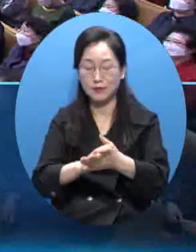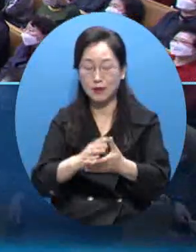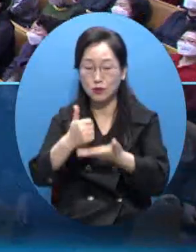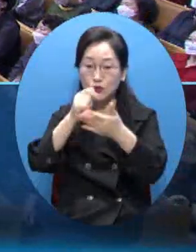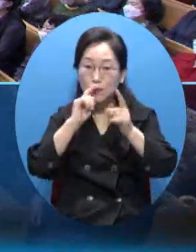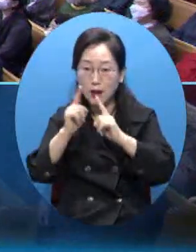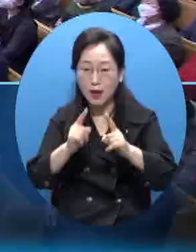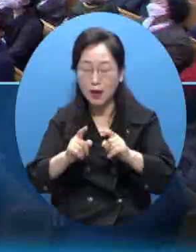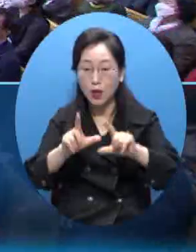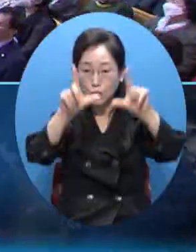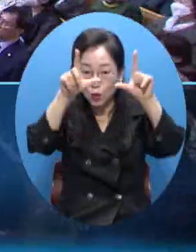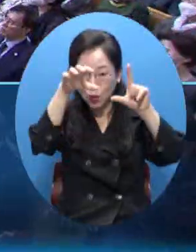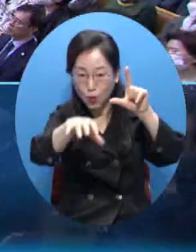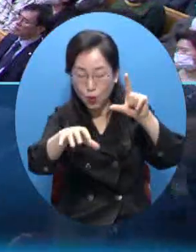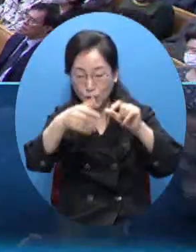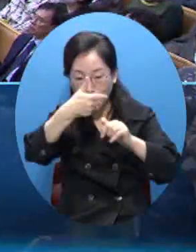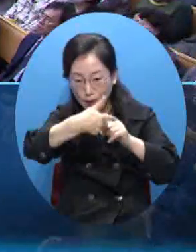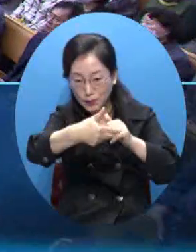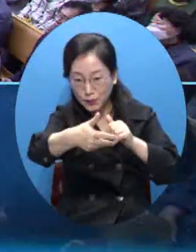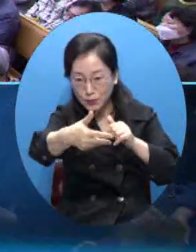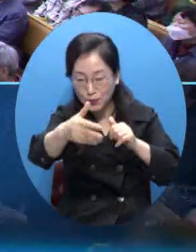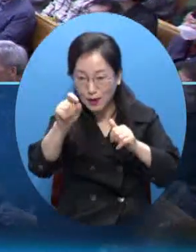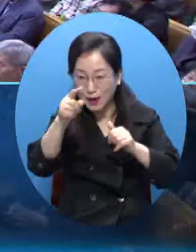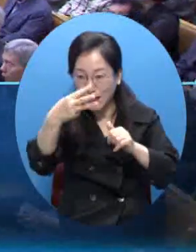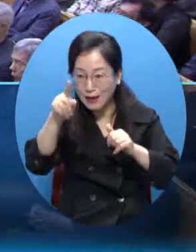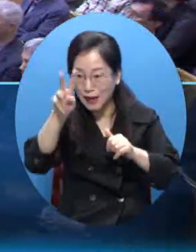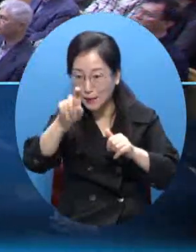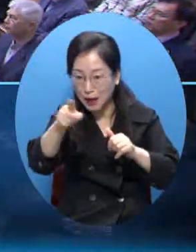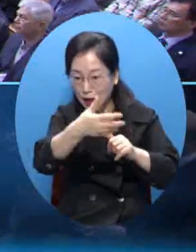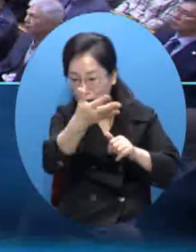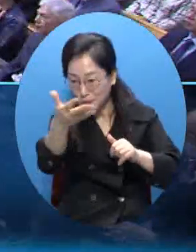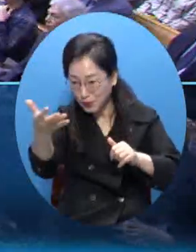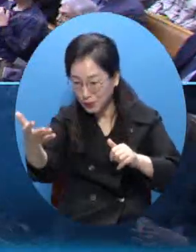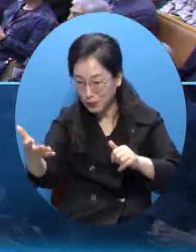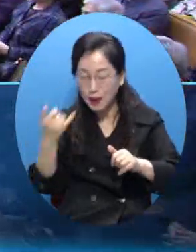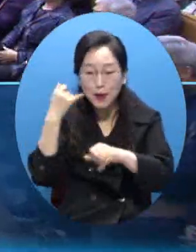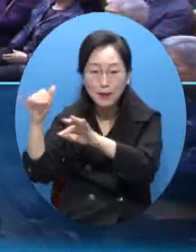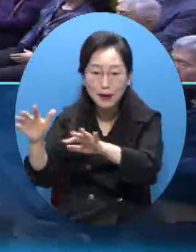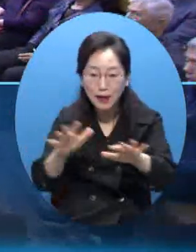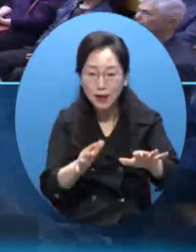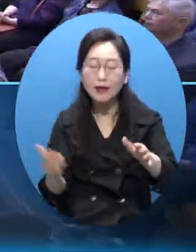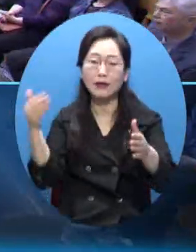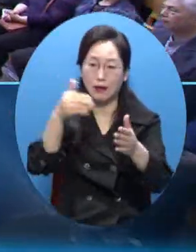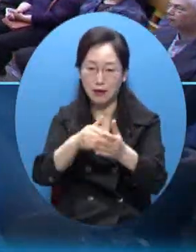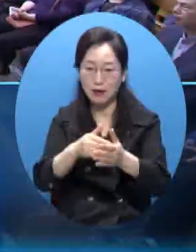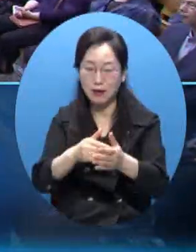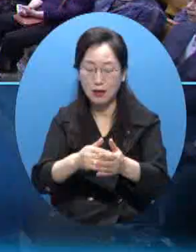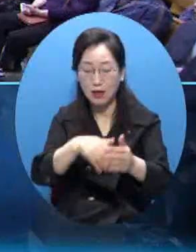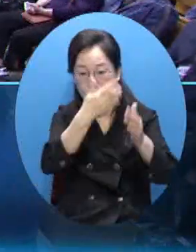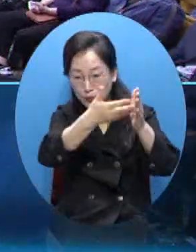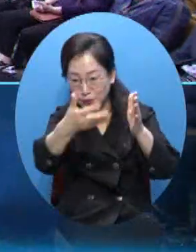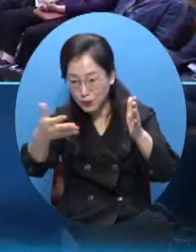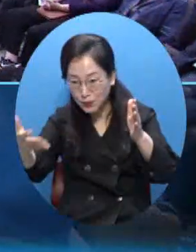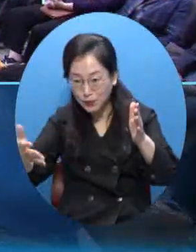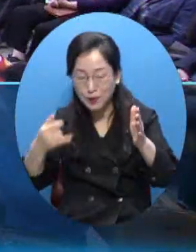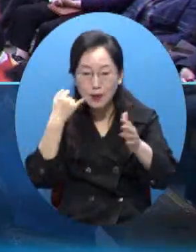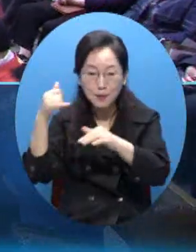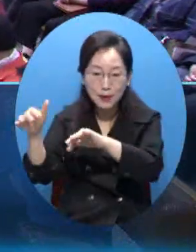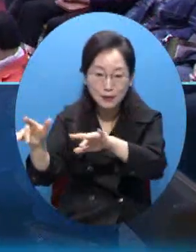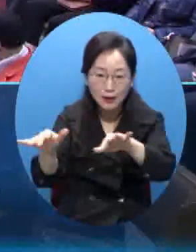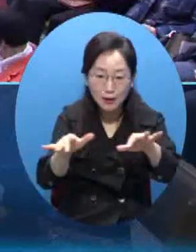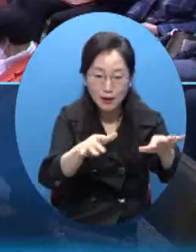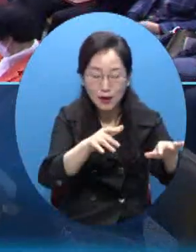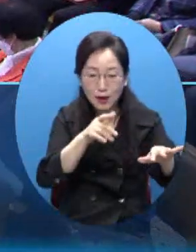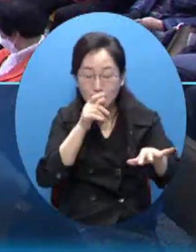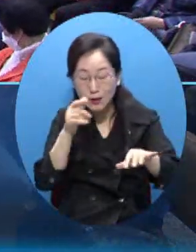물이 동쪽으로 향하여 흘러 아라바로 내려가서 바다에 이르니 이 흘러내린 물로 그 바다의 물이